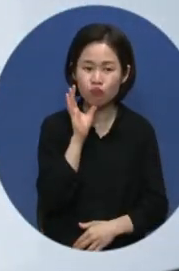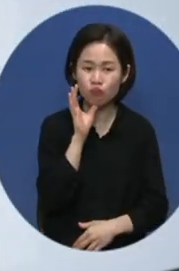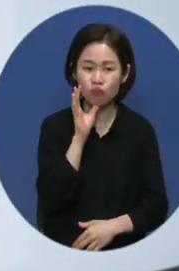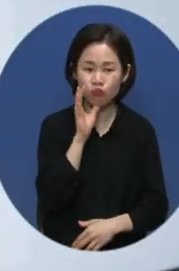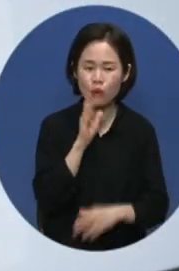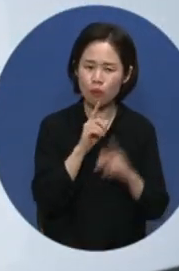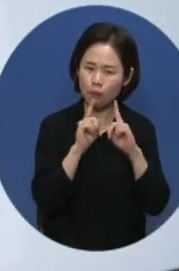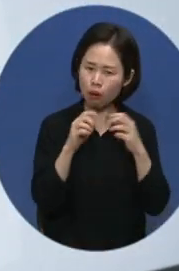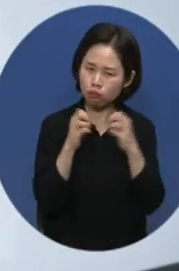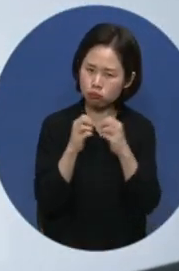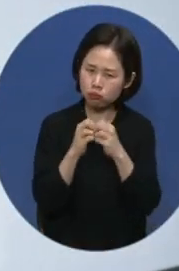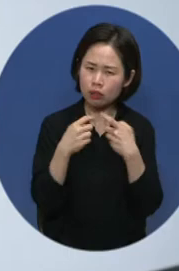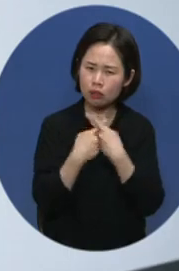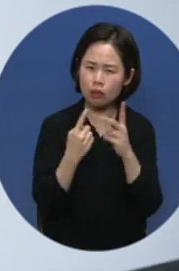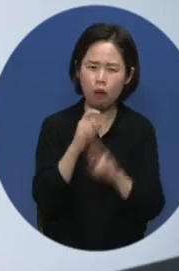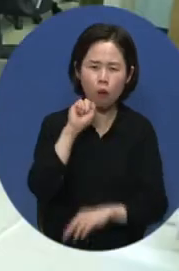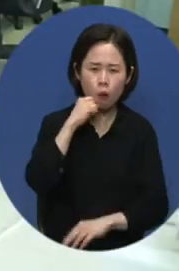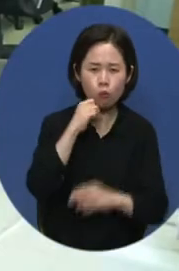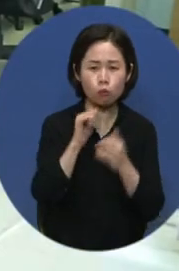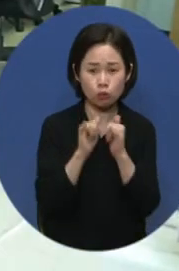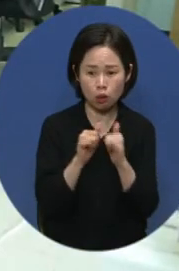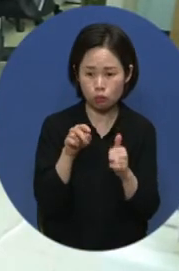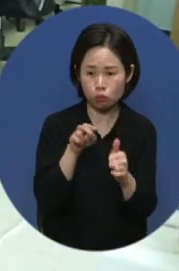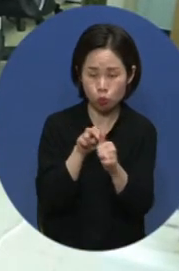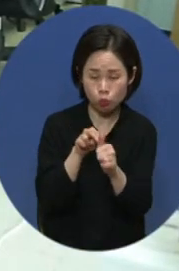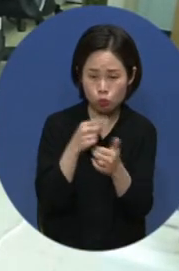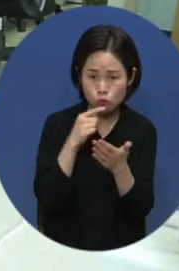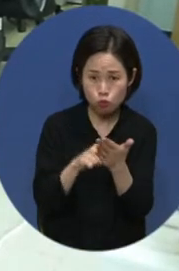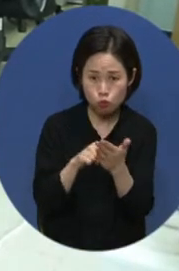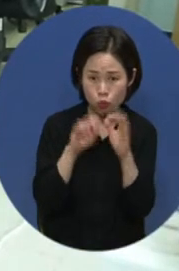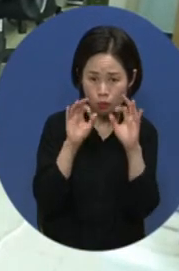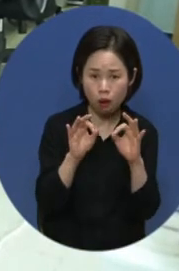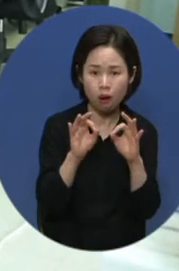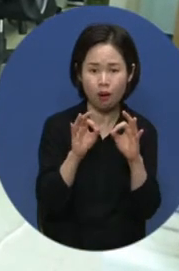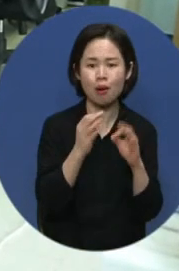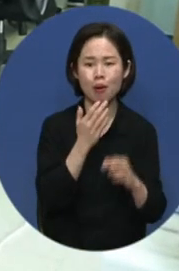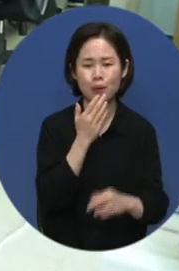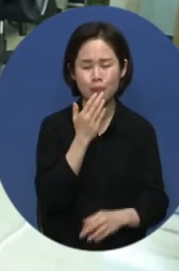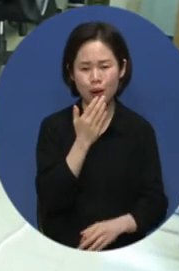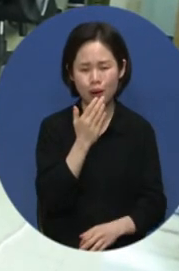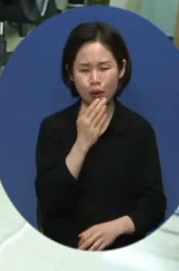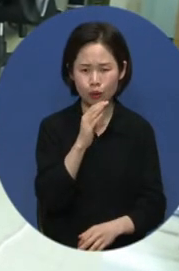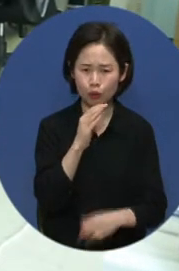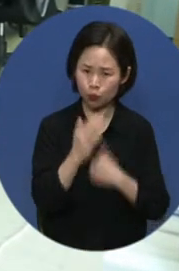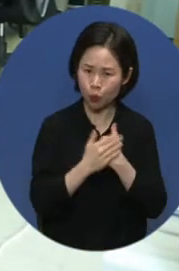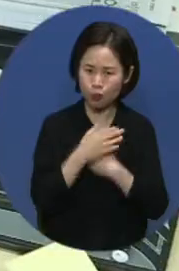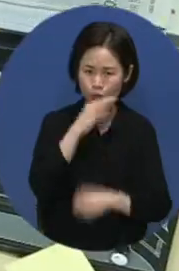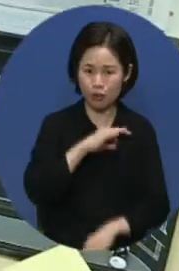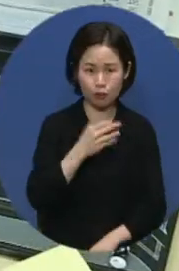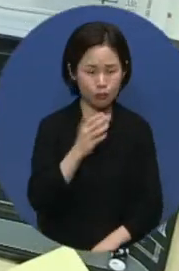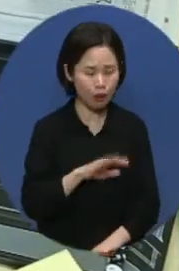글을 이해하기 어려운 이들에게도 필요하지만 우리 모두에게 편한 정보입니다.